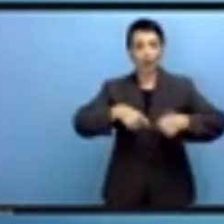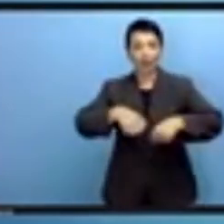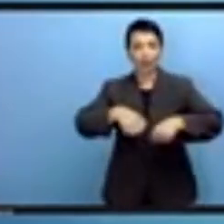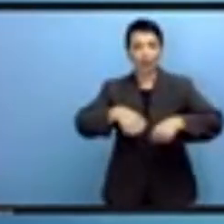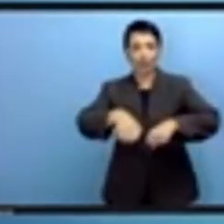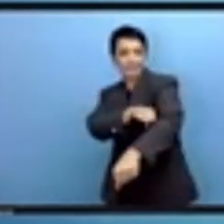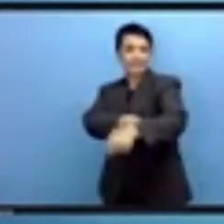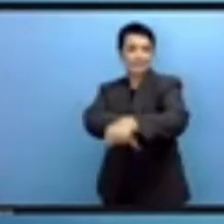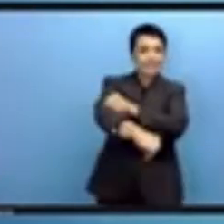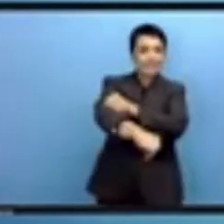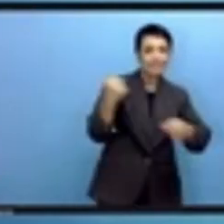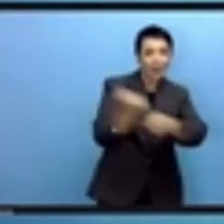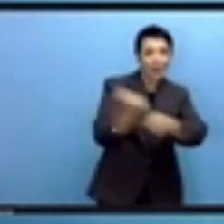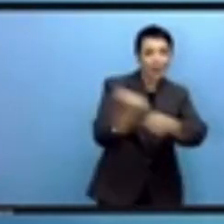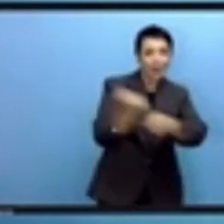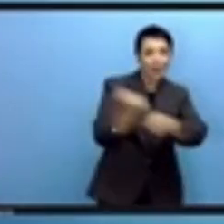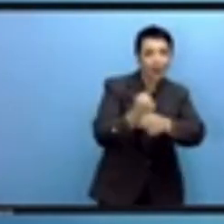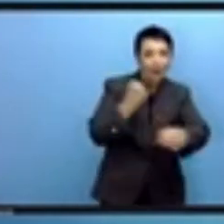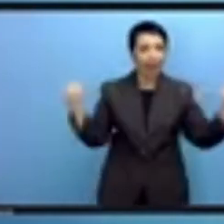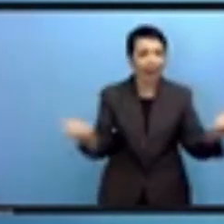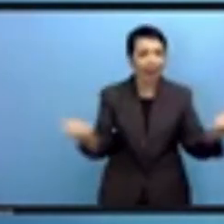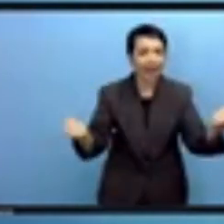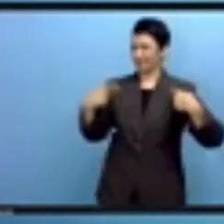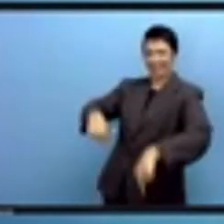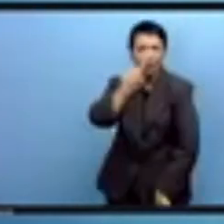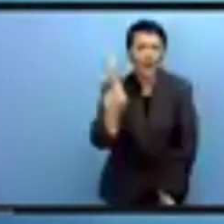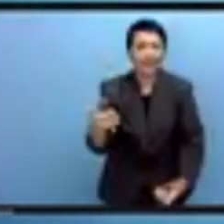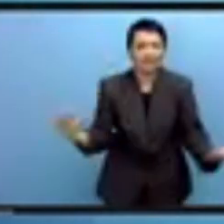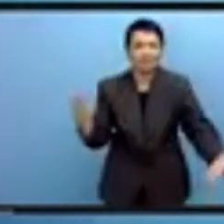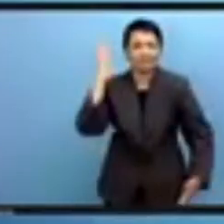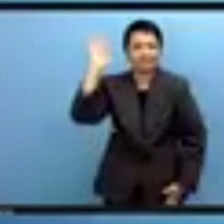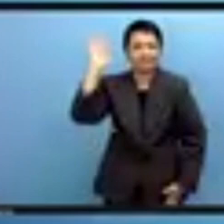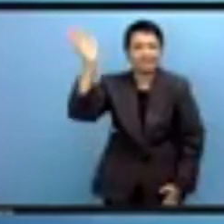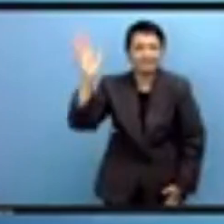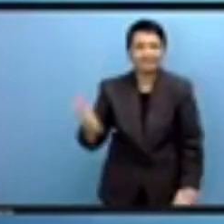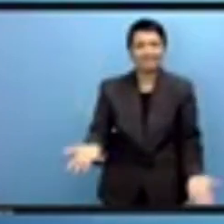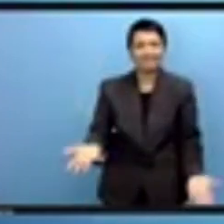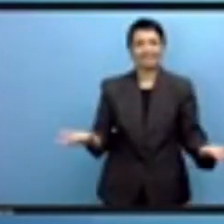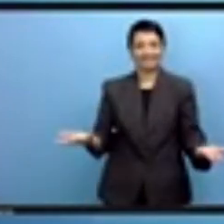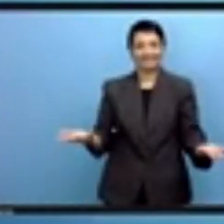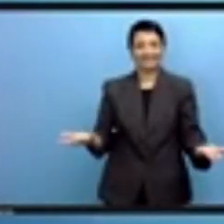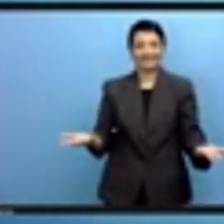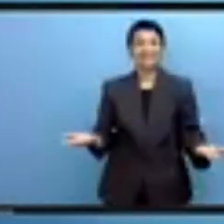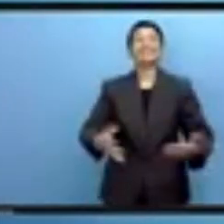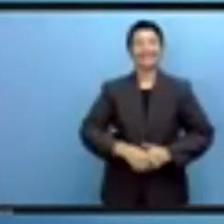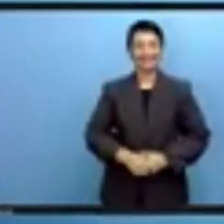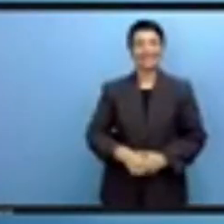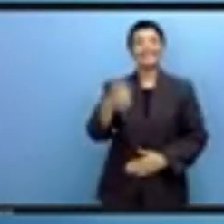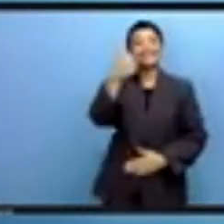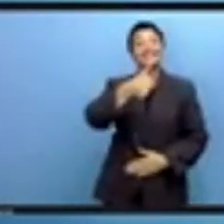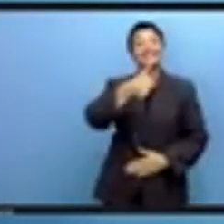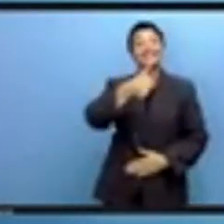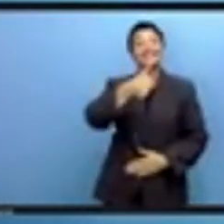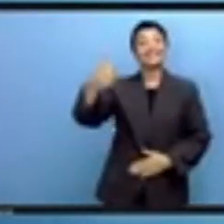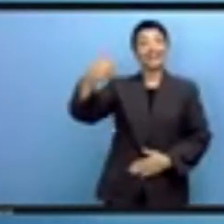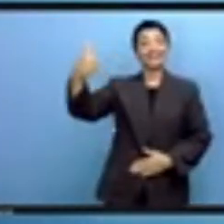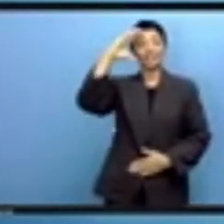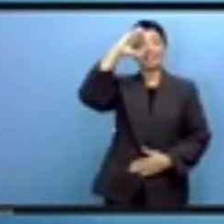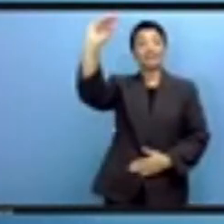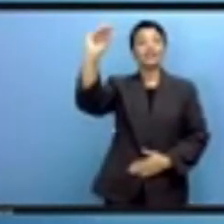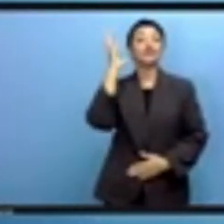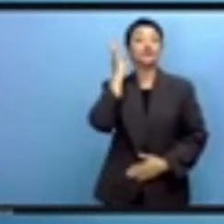是的， Winsurf 刚刚说要撸起袖子开始工作了，那我现在还说什么呢？尊敬的阁下、女士们、先